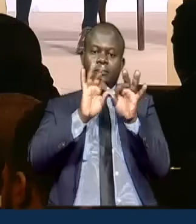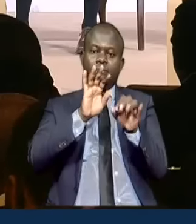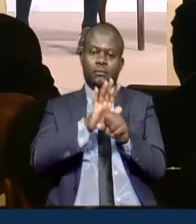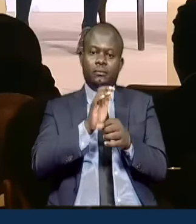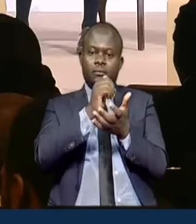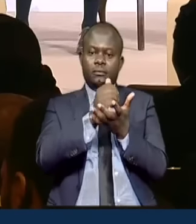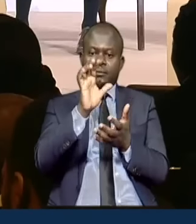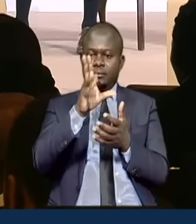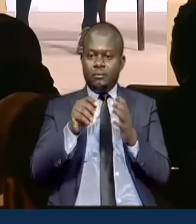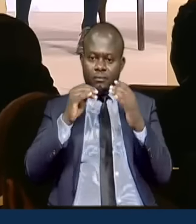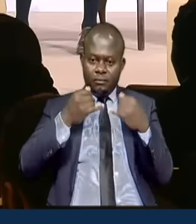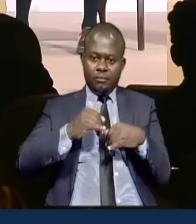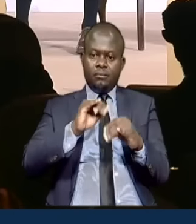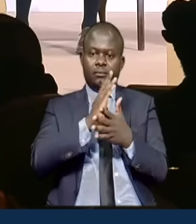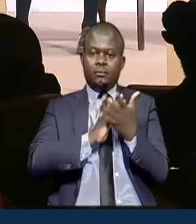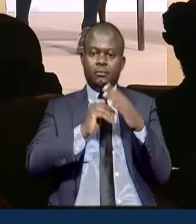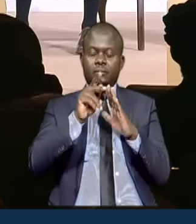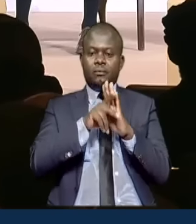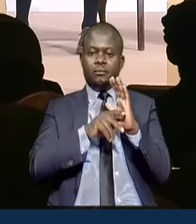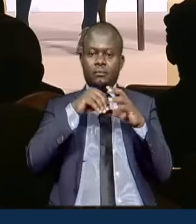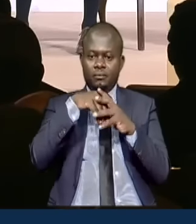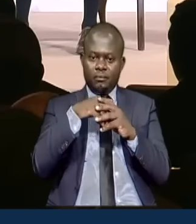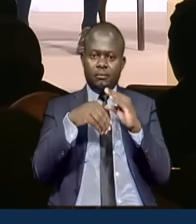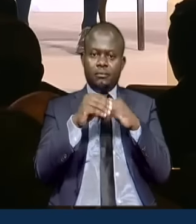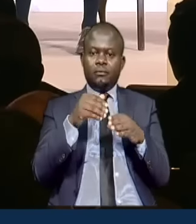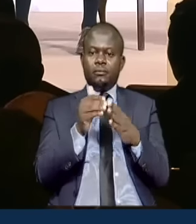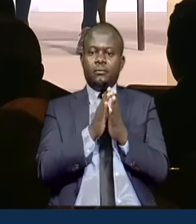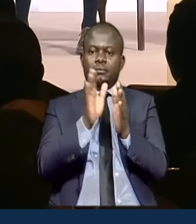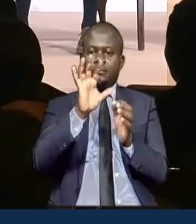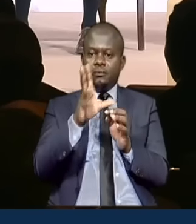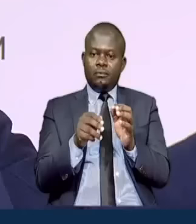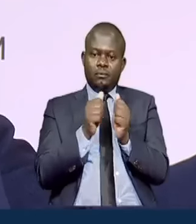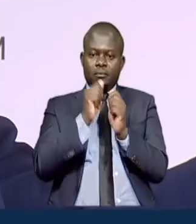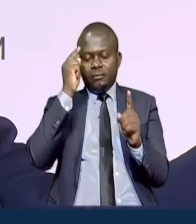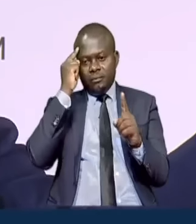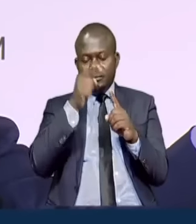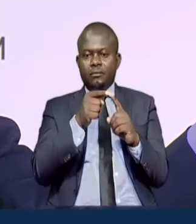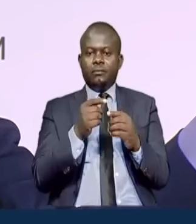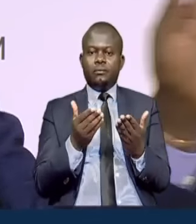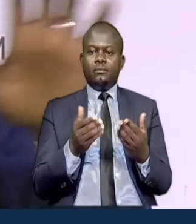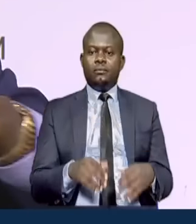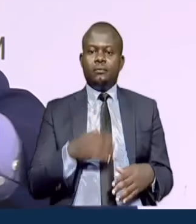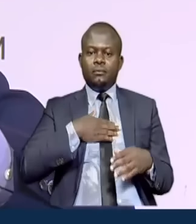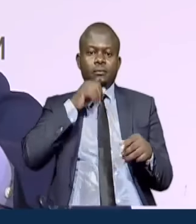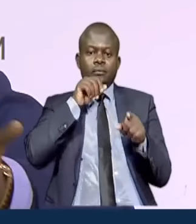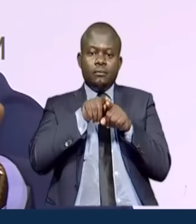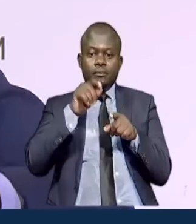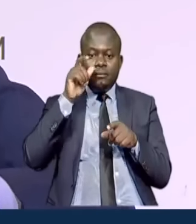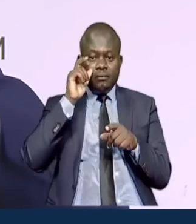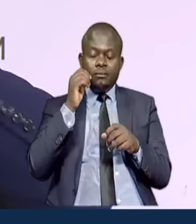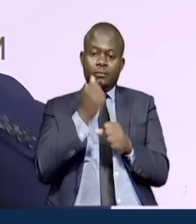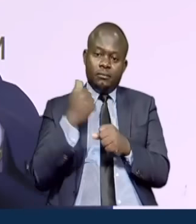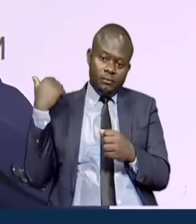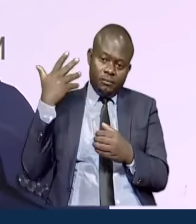umugabane wa Afrika gushyira mu bikorwa zimwe muri gahunda zirimo n'isoko rusange nyafurika n'intego z'umugabane. My brother Paul Kagame has done a wonderful